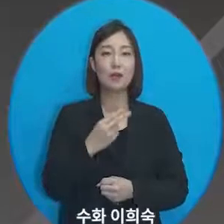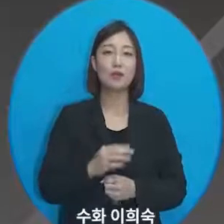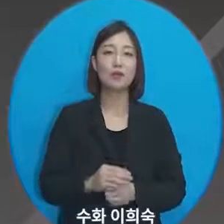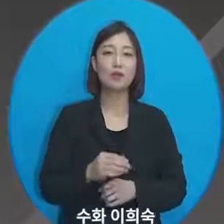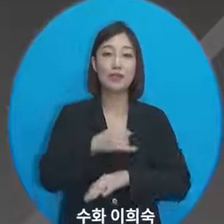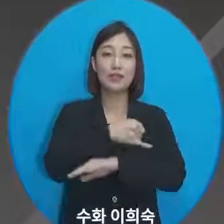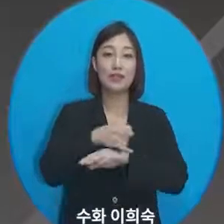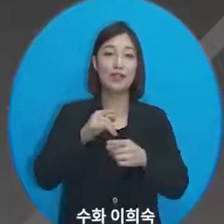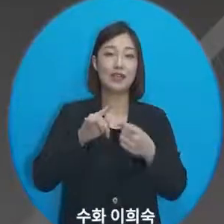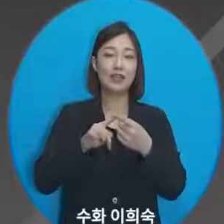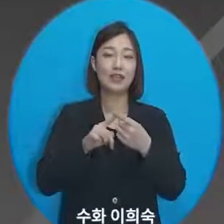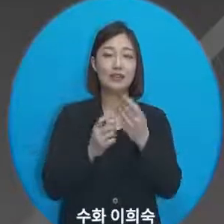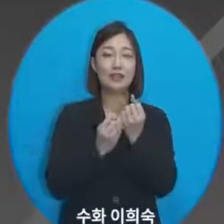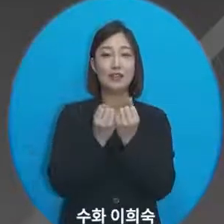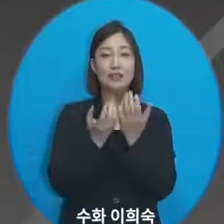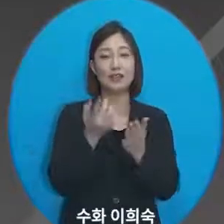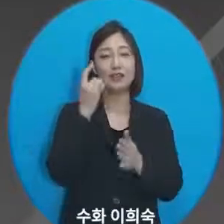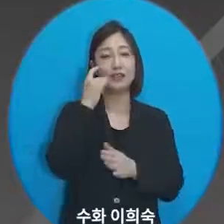드리겠습니다.